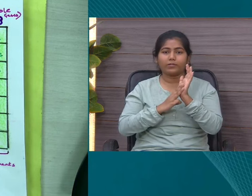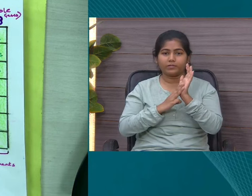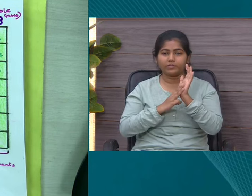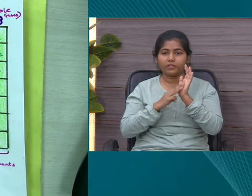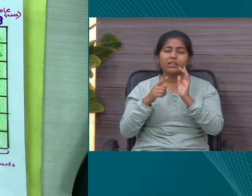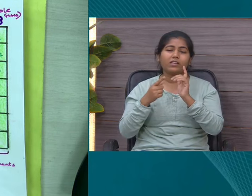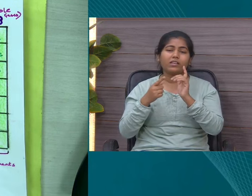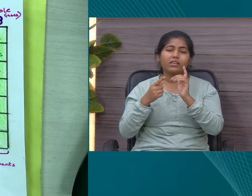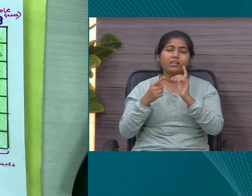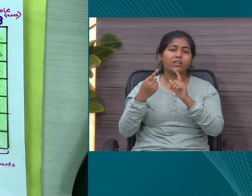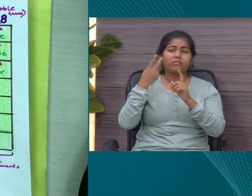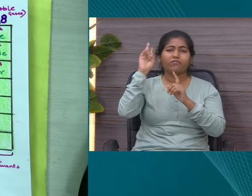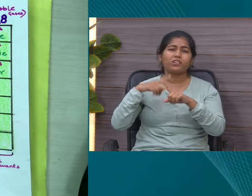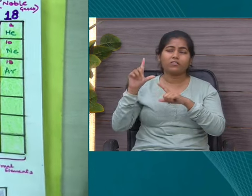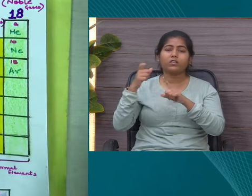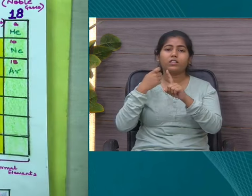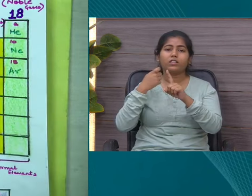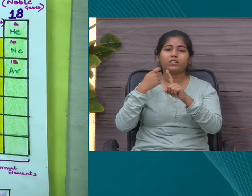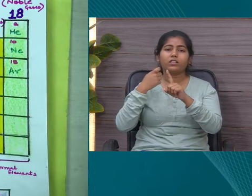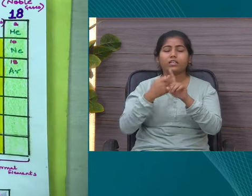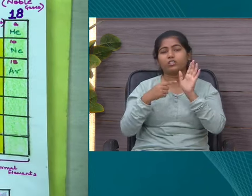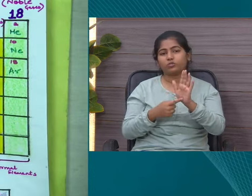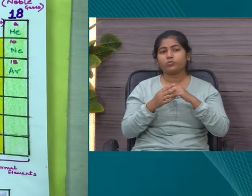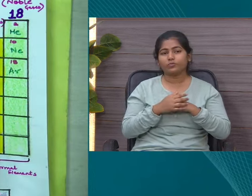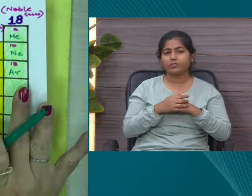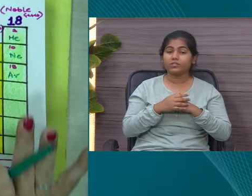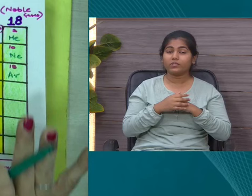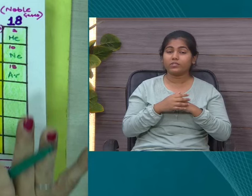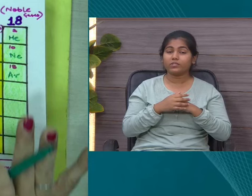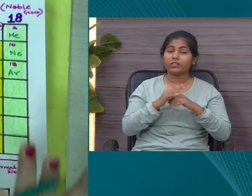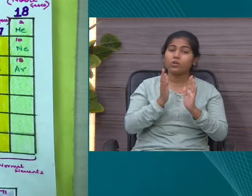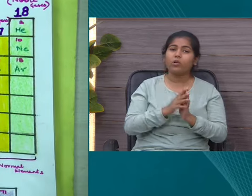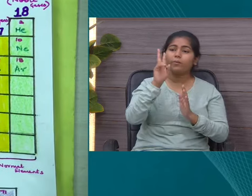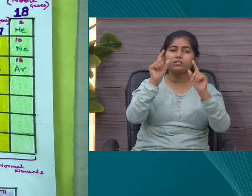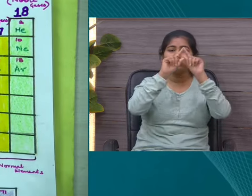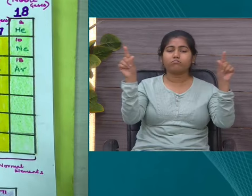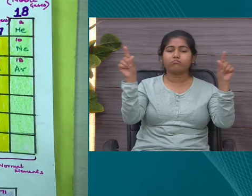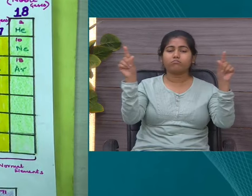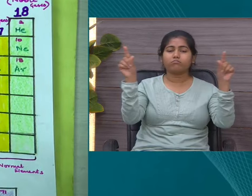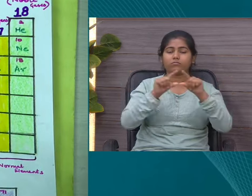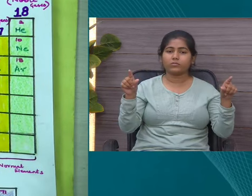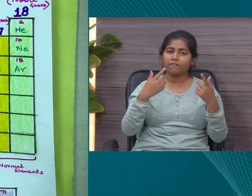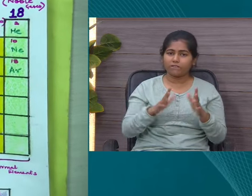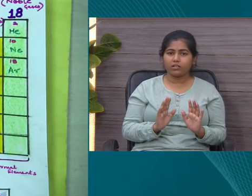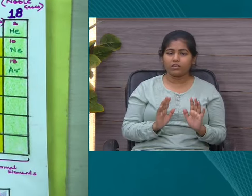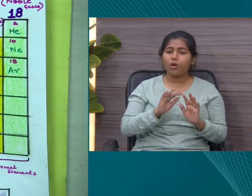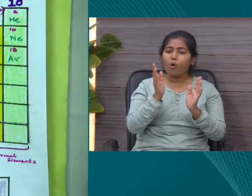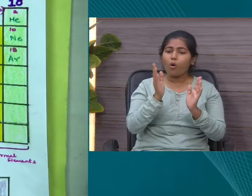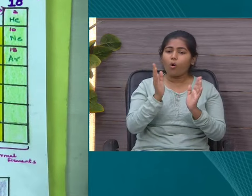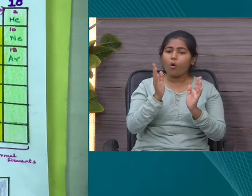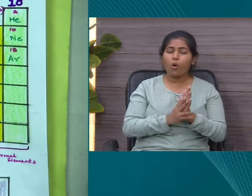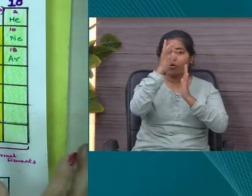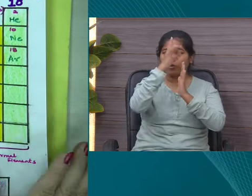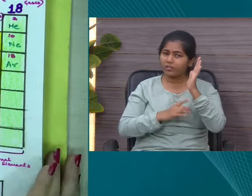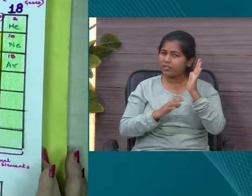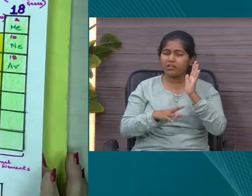है ये लैटिन में, इसीलिए के सिंबल है इसका एंड दिस इज कैल्शियम. तो ये 20 बस इतना ही याद करना है. पूरा डिटेल टेबल बच्चों को